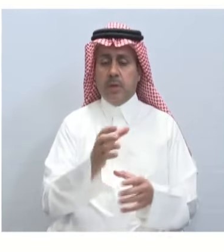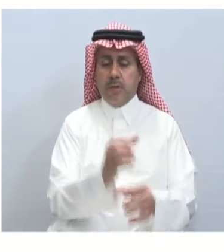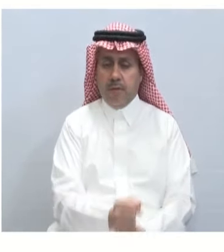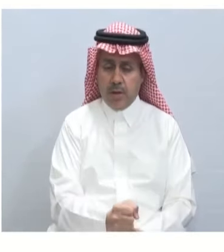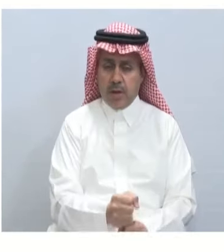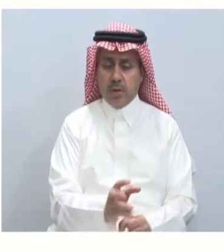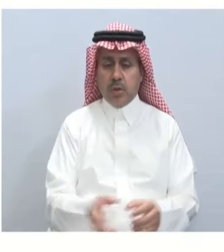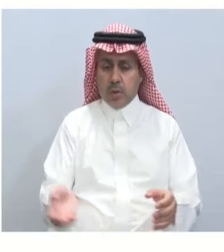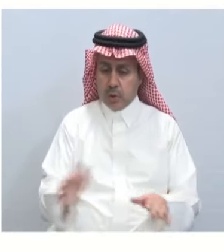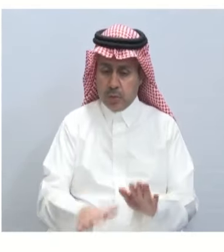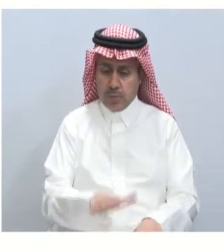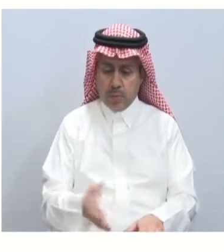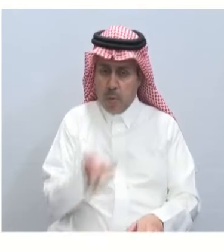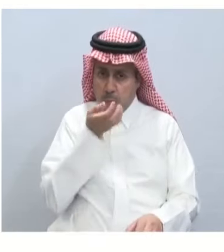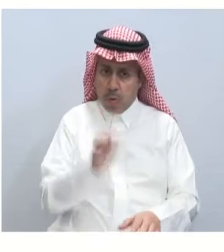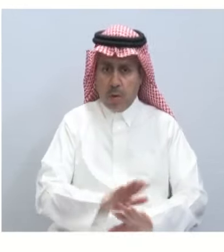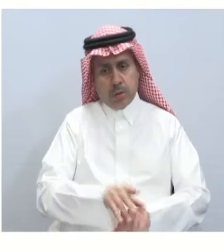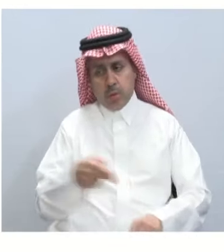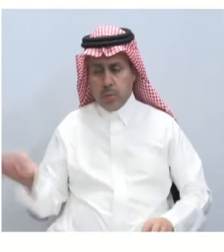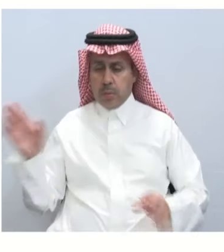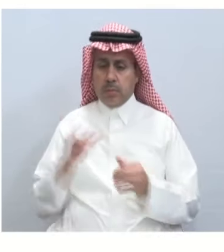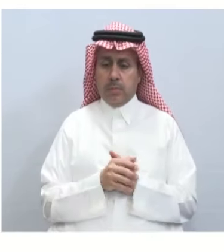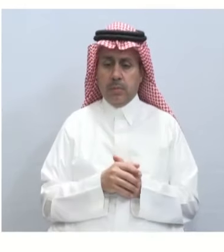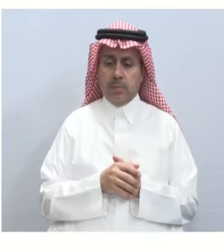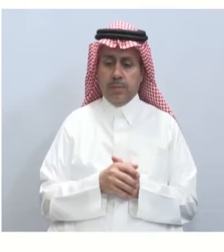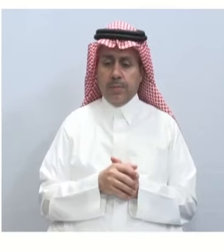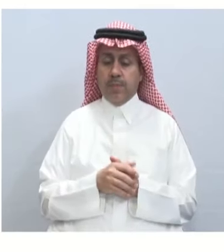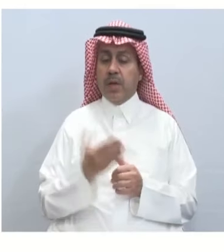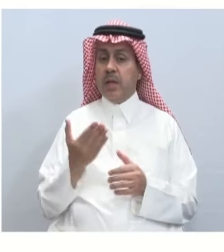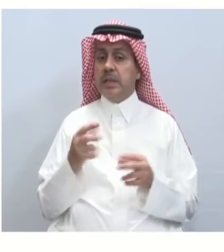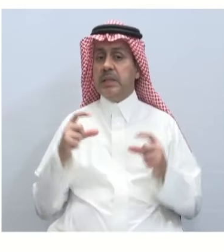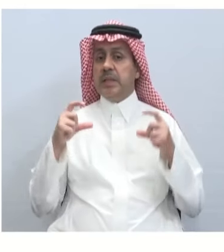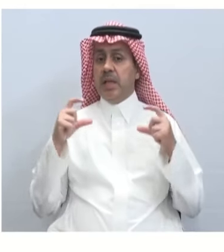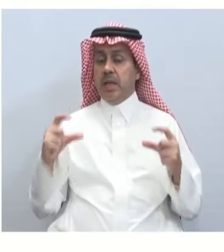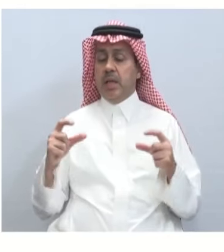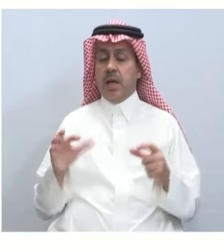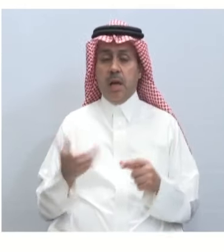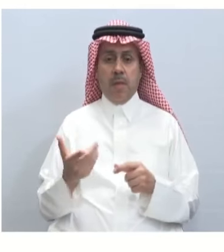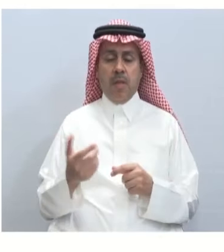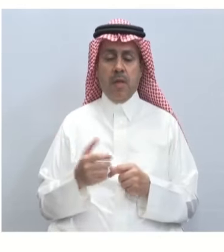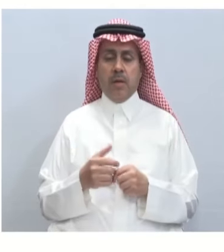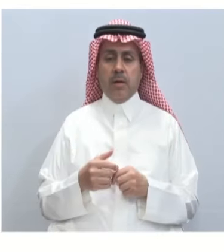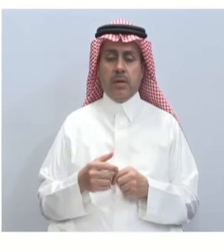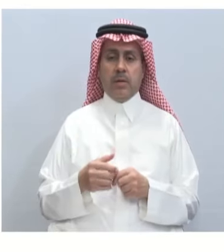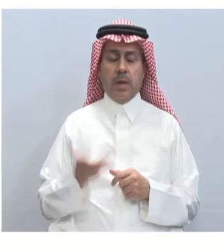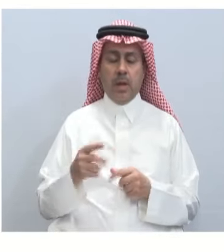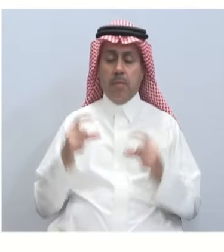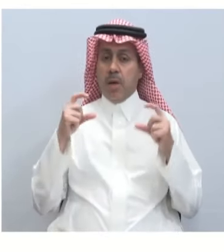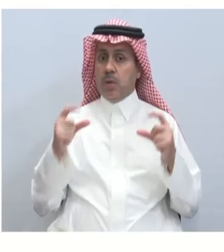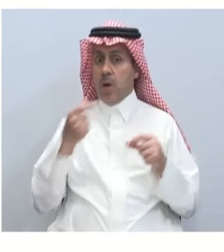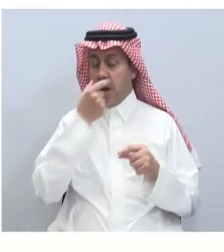يغرسها فليغرسها لاحظ على ماذا يدل هذا الحديث على ماذا